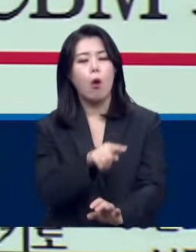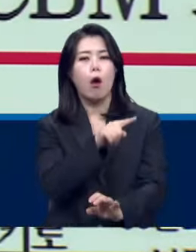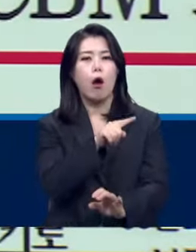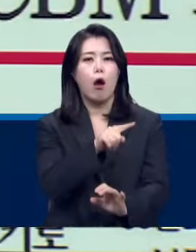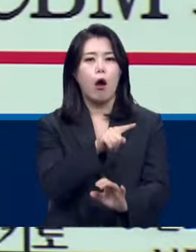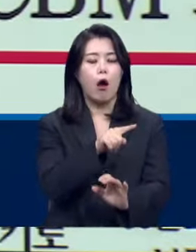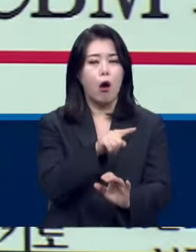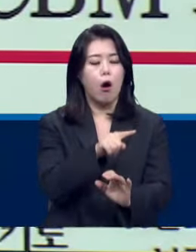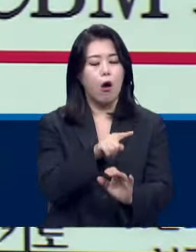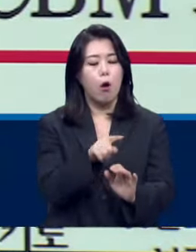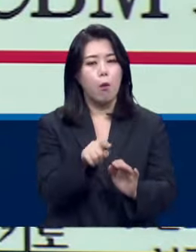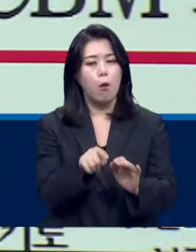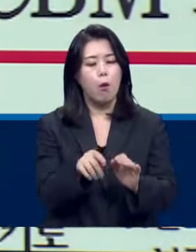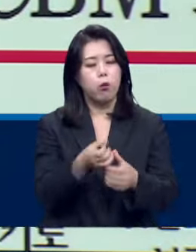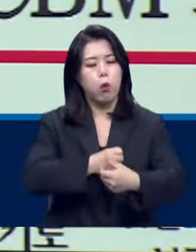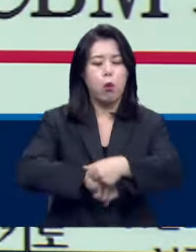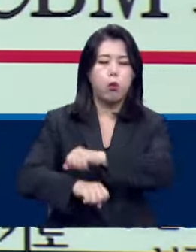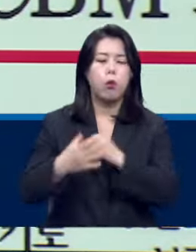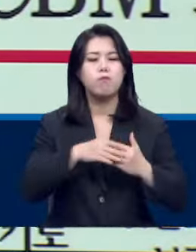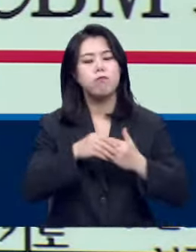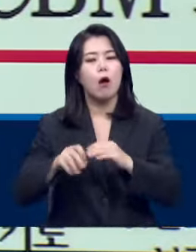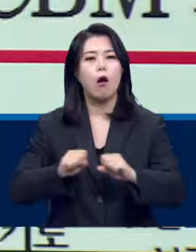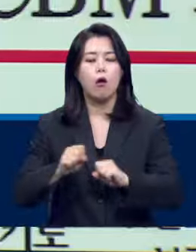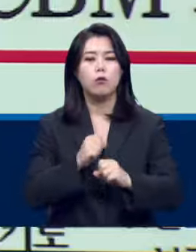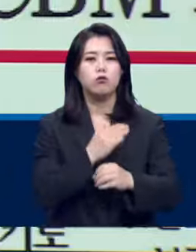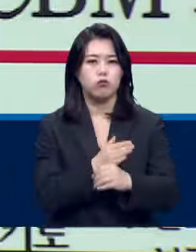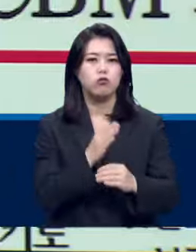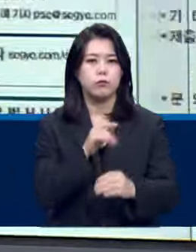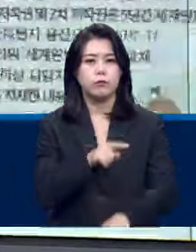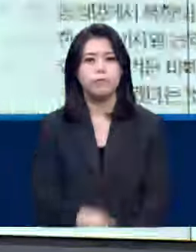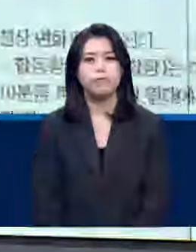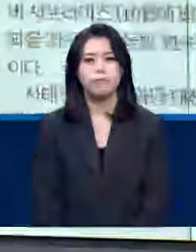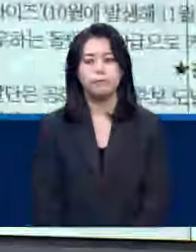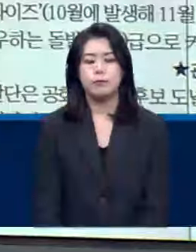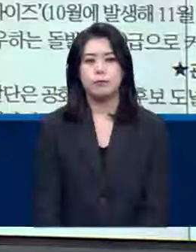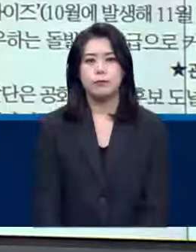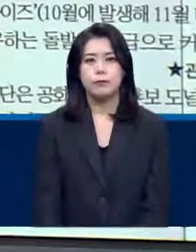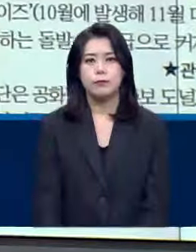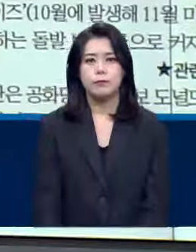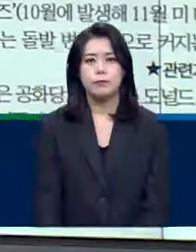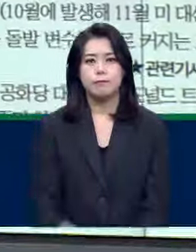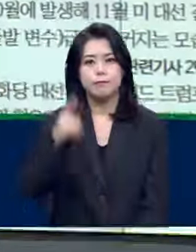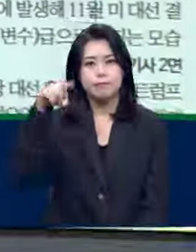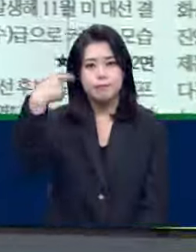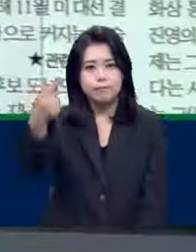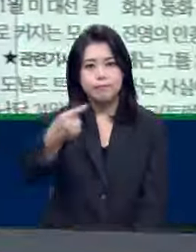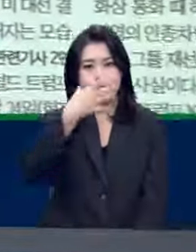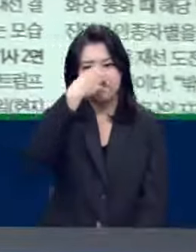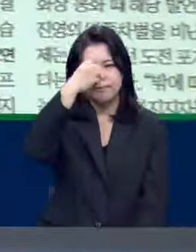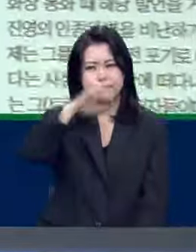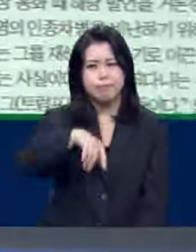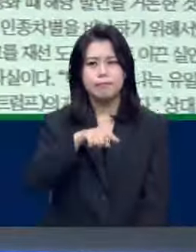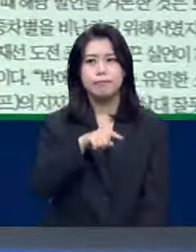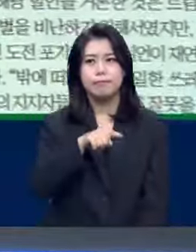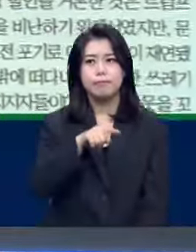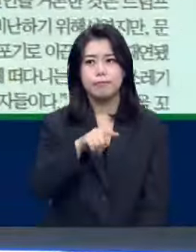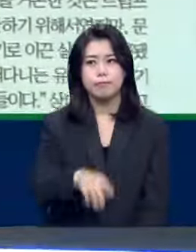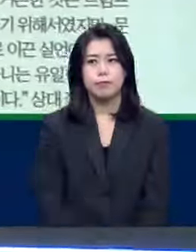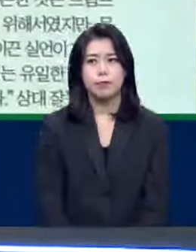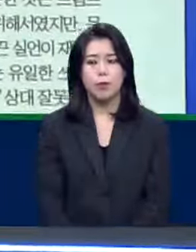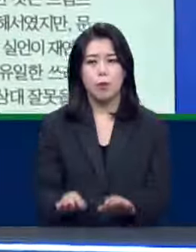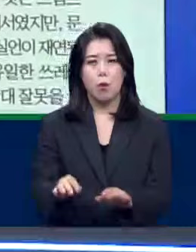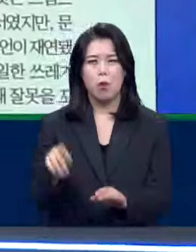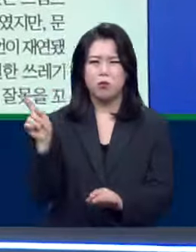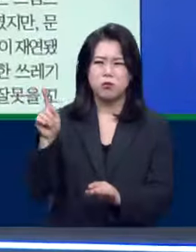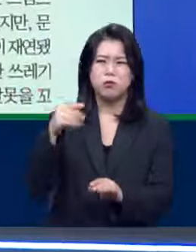나오고 있죠 심상치 않습니다 다음 기서 볼까요 한국 일본입니다 쓰레기 비하 핑퐁 미